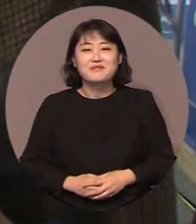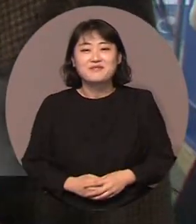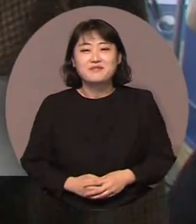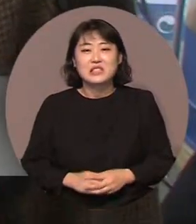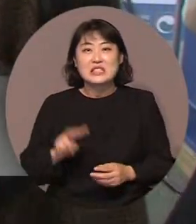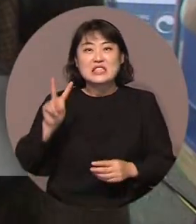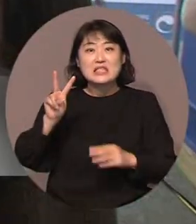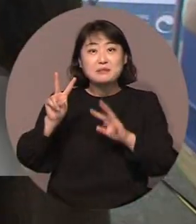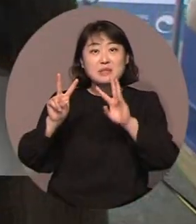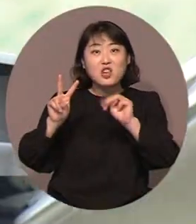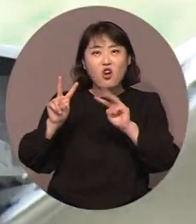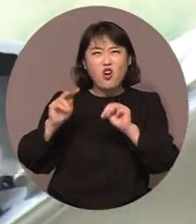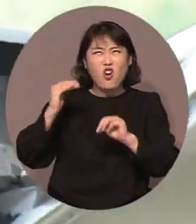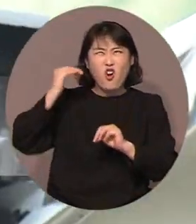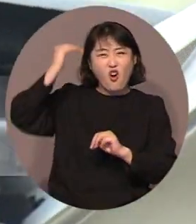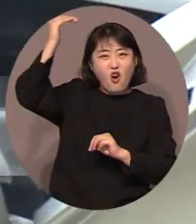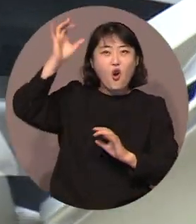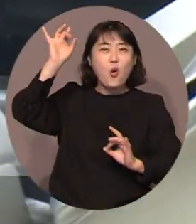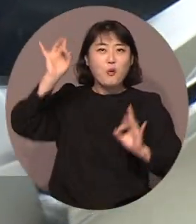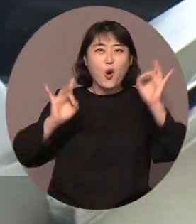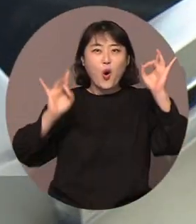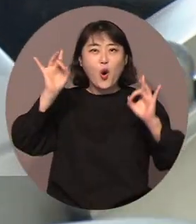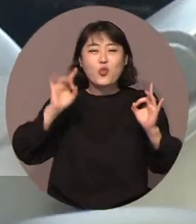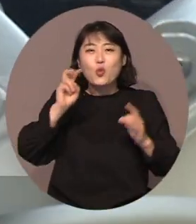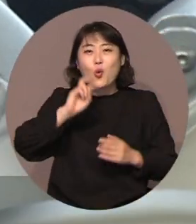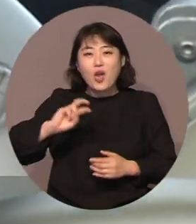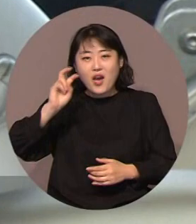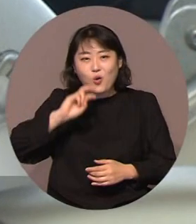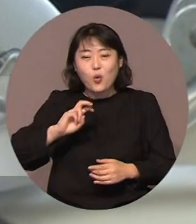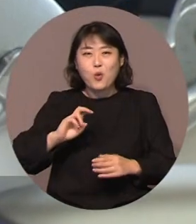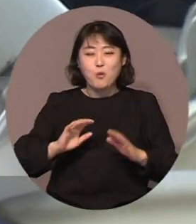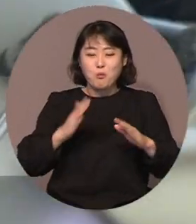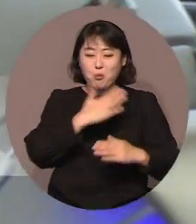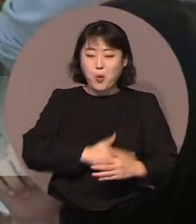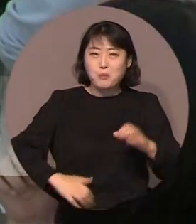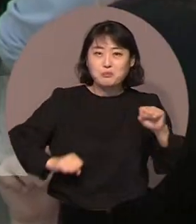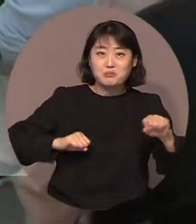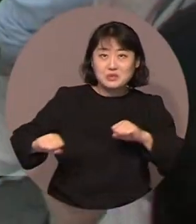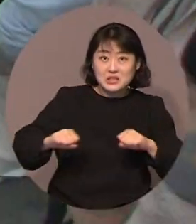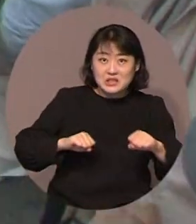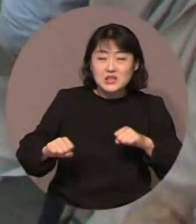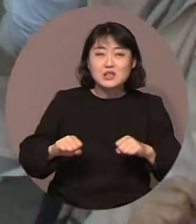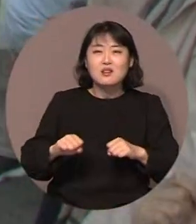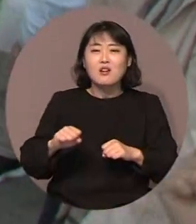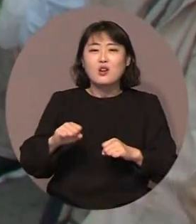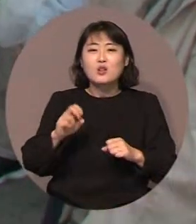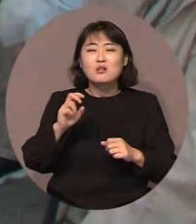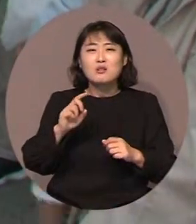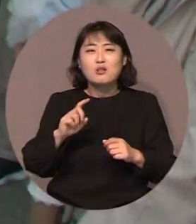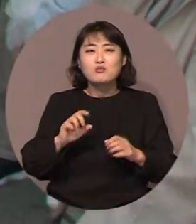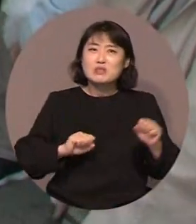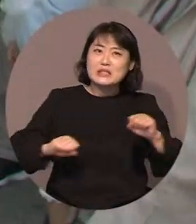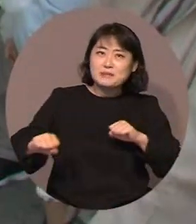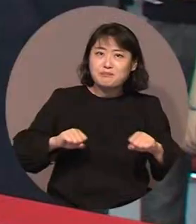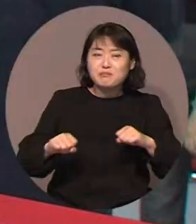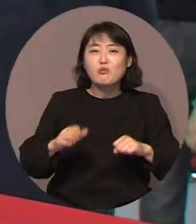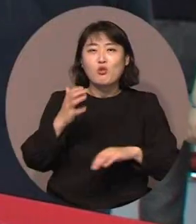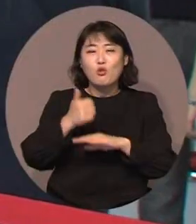2m를 훌쩍 넘는 로봇이 팝송을 부르며 다양한 몸짓과 움직임으로 관람객들의 눈과 귀를